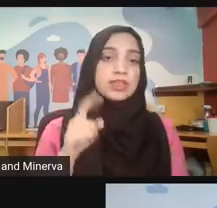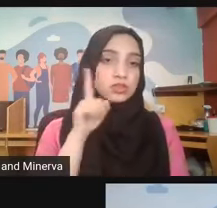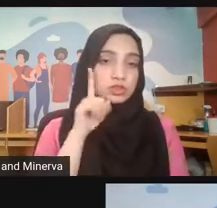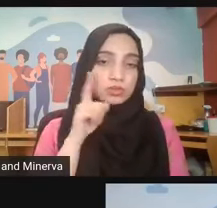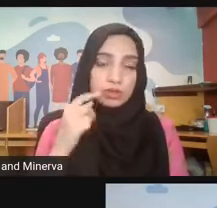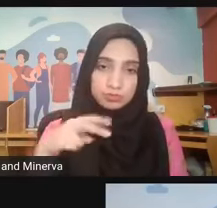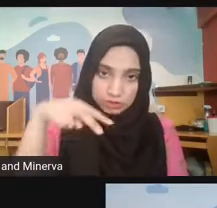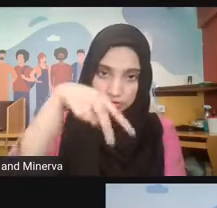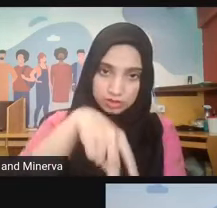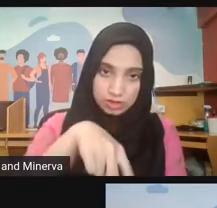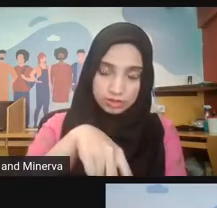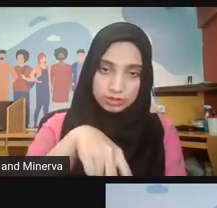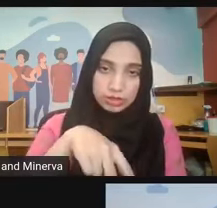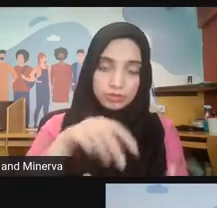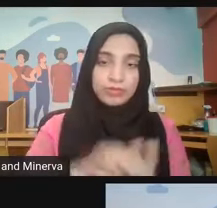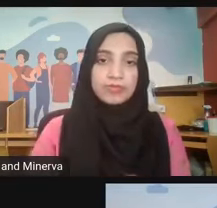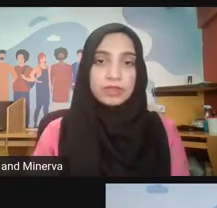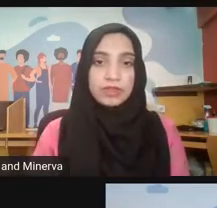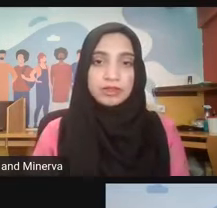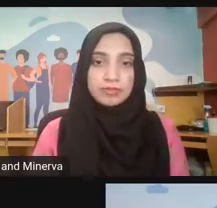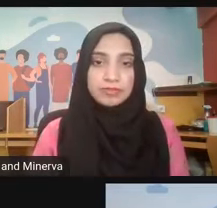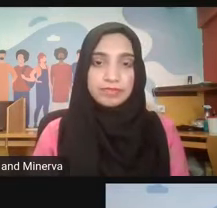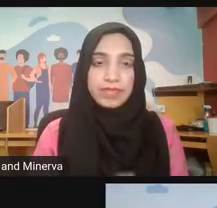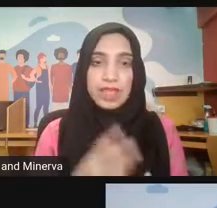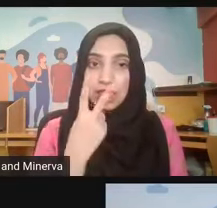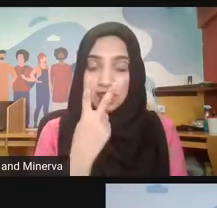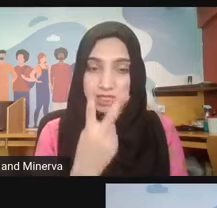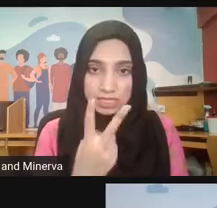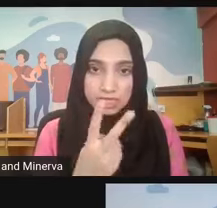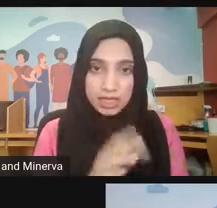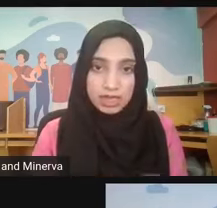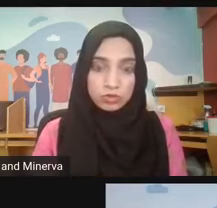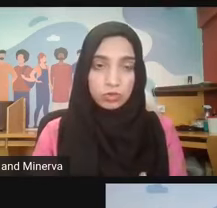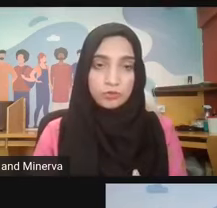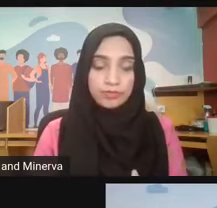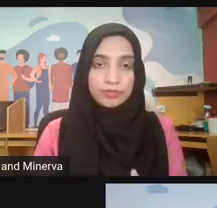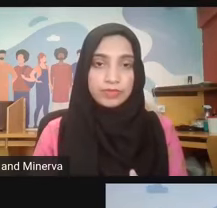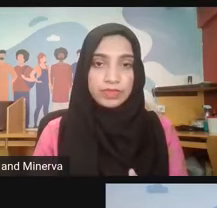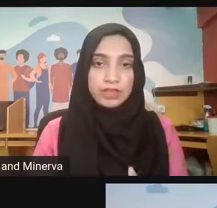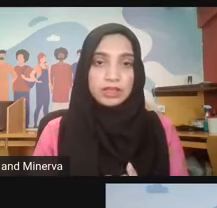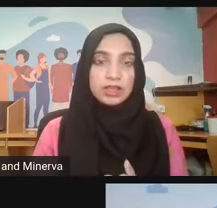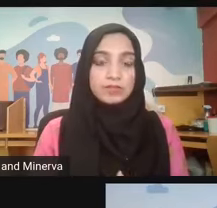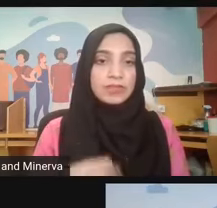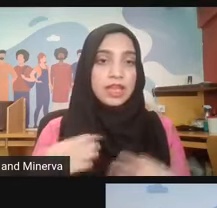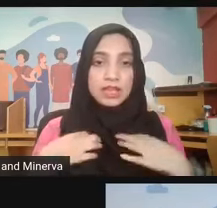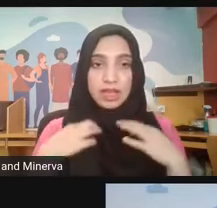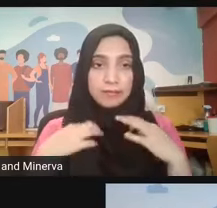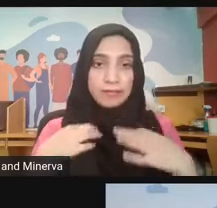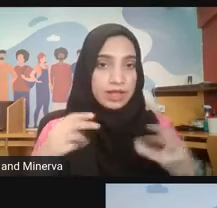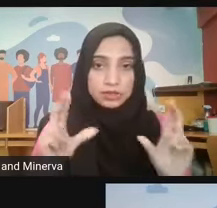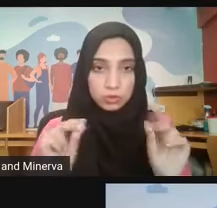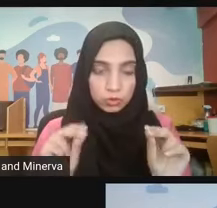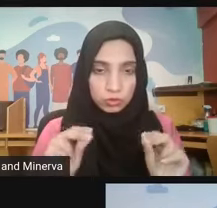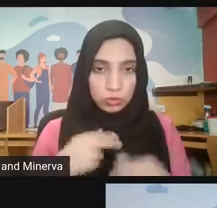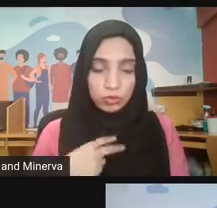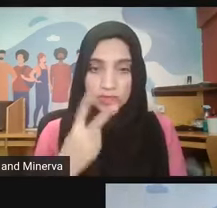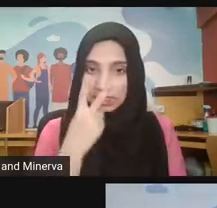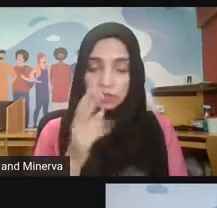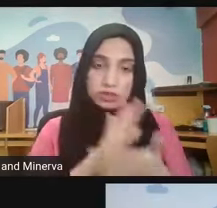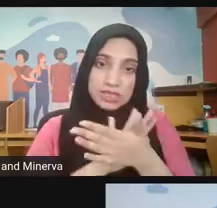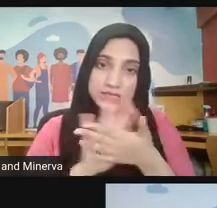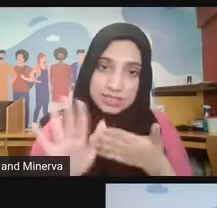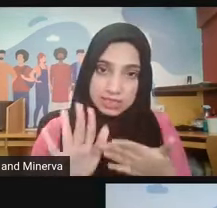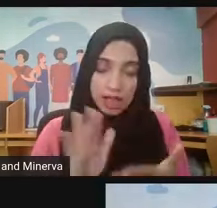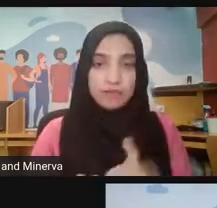वक्त आपके ब्रेस्ट और आपके मिरर के दरमियान देयर शुड नॉट बी अ क्लोथ. और उसके बाद आपने क्या करना